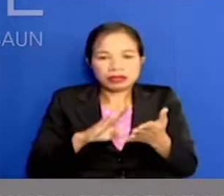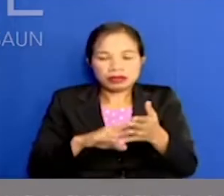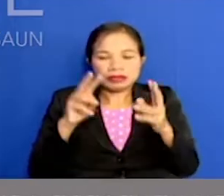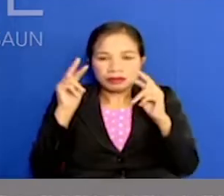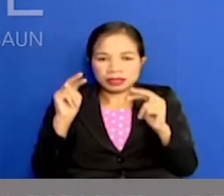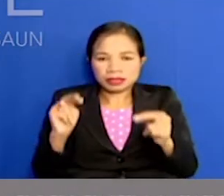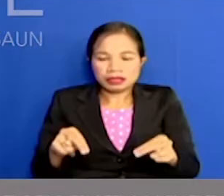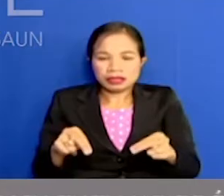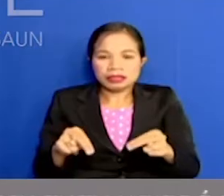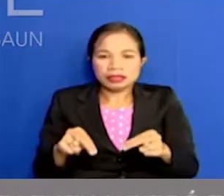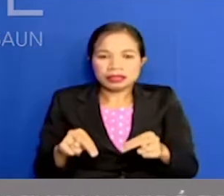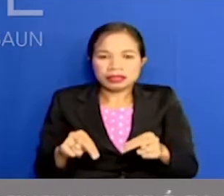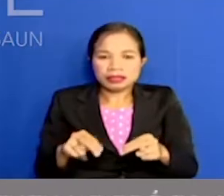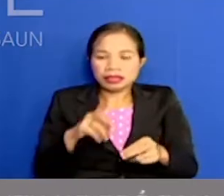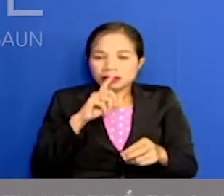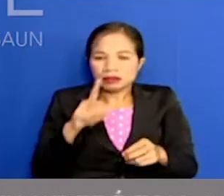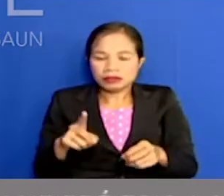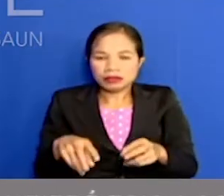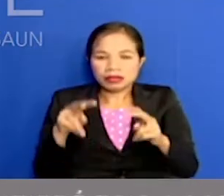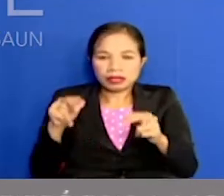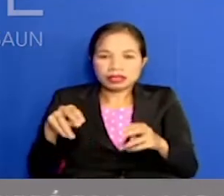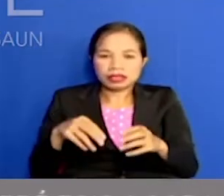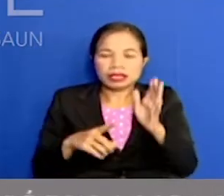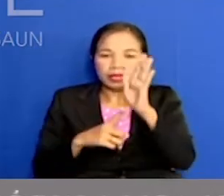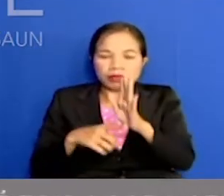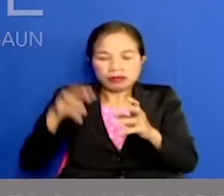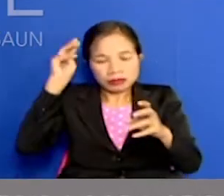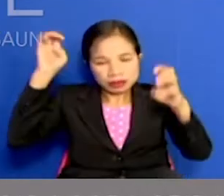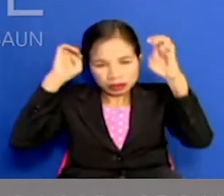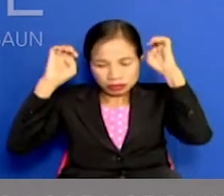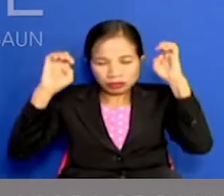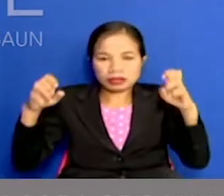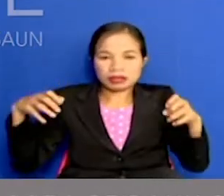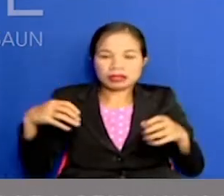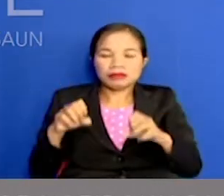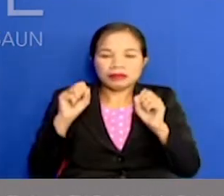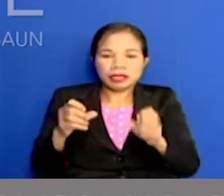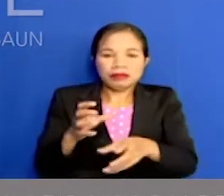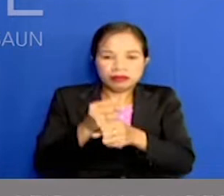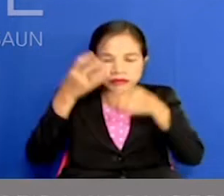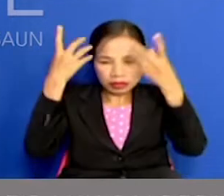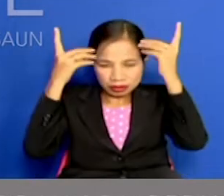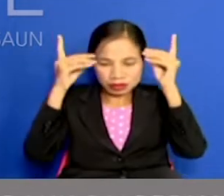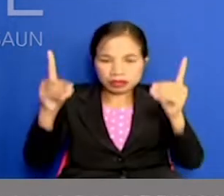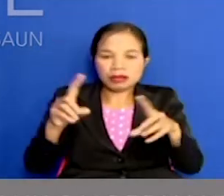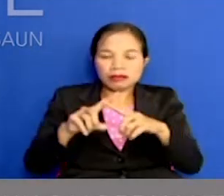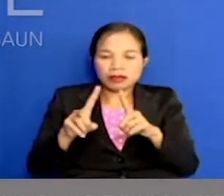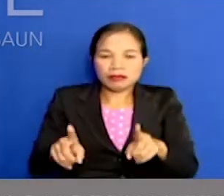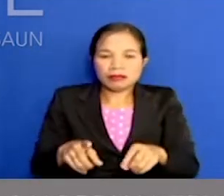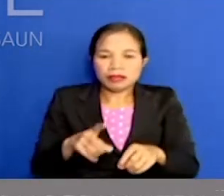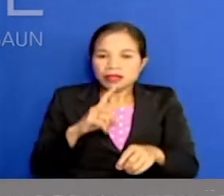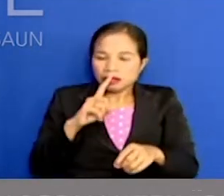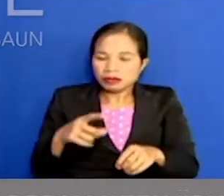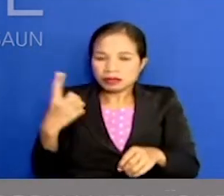ne necessita du di tem ki informa ba iha minister da edukasau para atu bele foti di zau rum mai be realidade